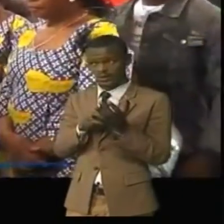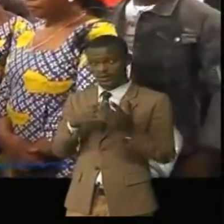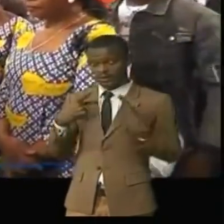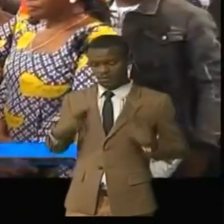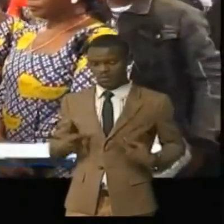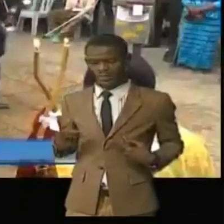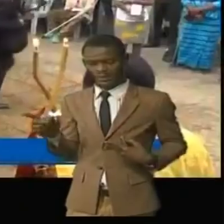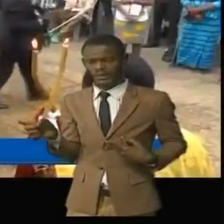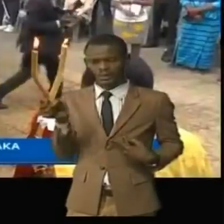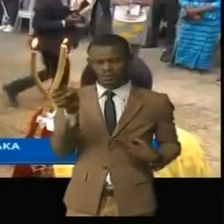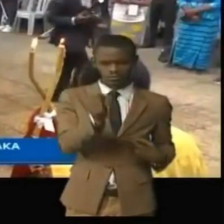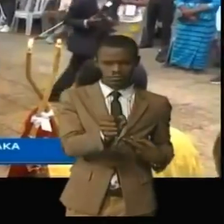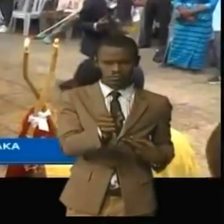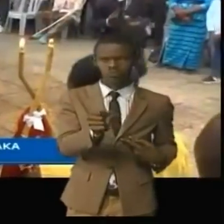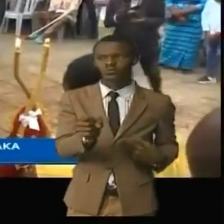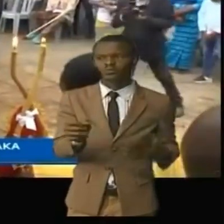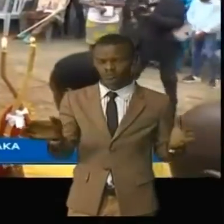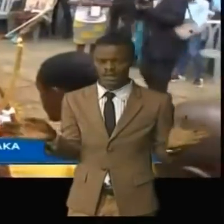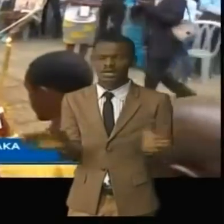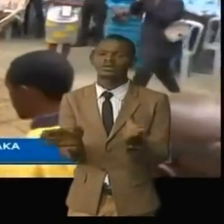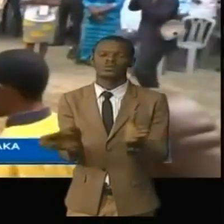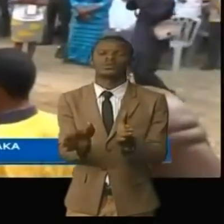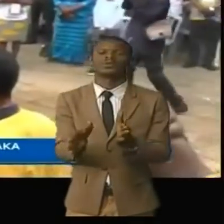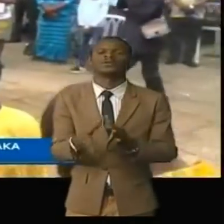promotion de la parole de Dieu.